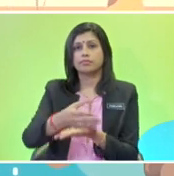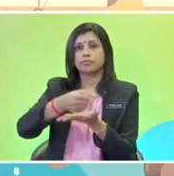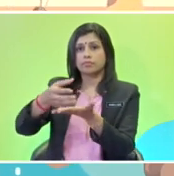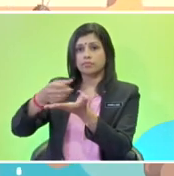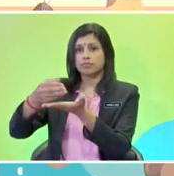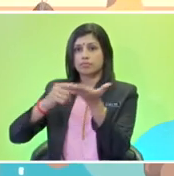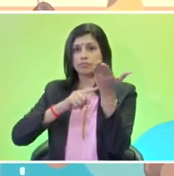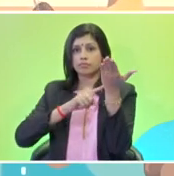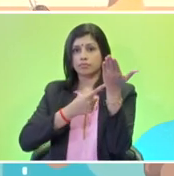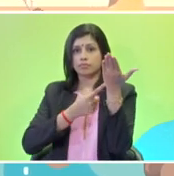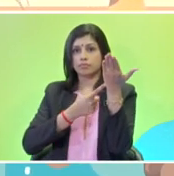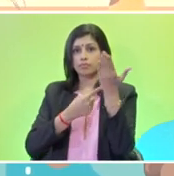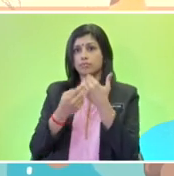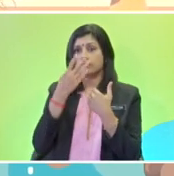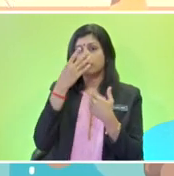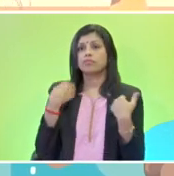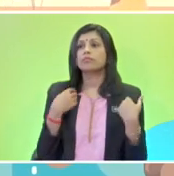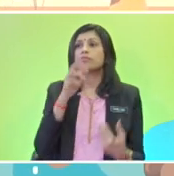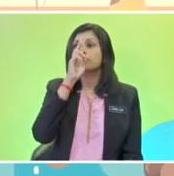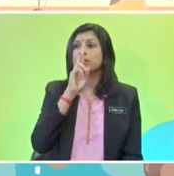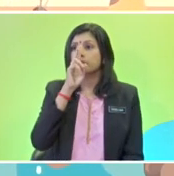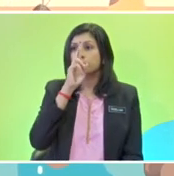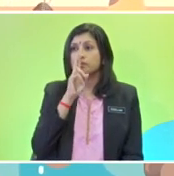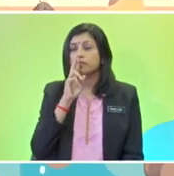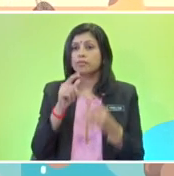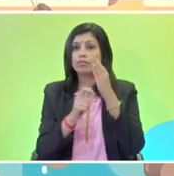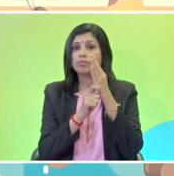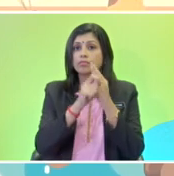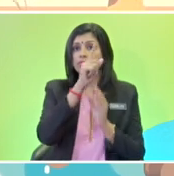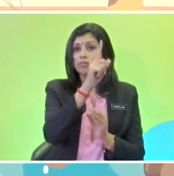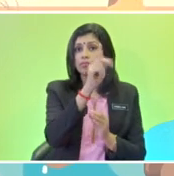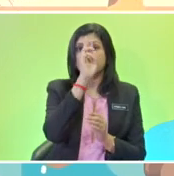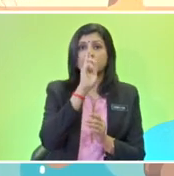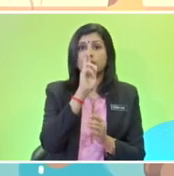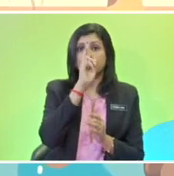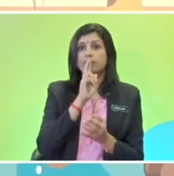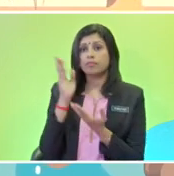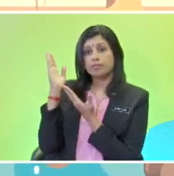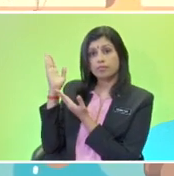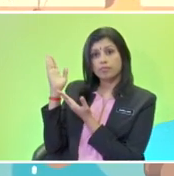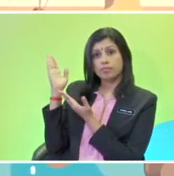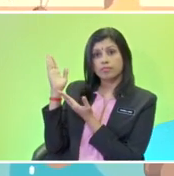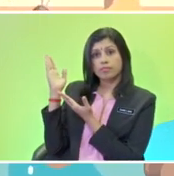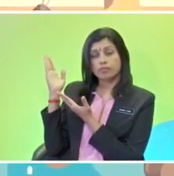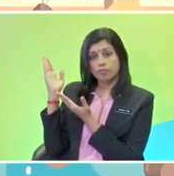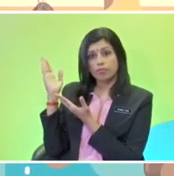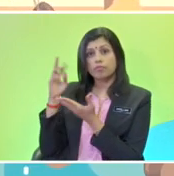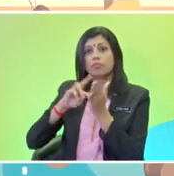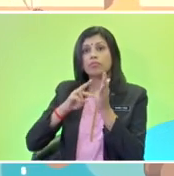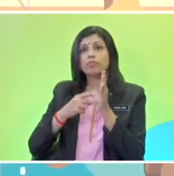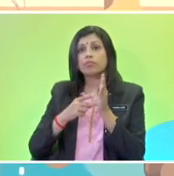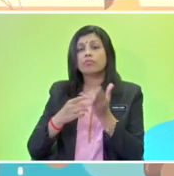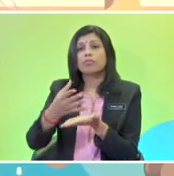Nampak ni? Ya cikgu. Nampak ada. Tak ada simbol tambah kat atas tu? Tambah satu. Jadi adik-adik bila kita buat bentuk